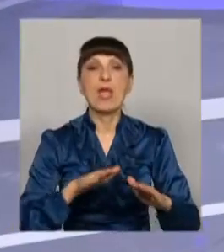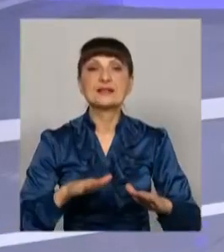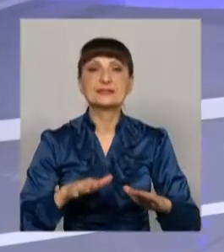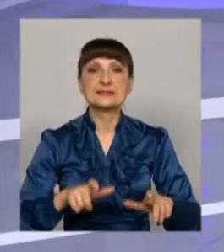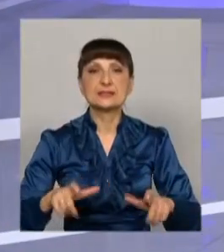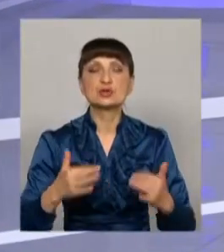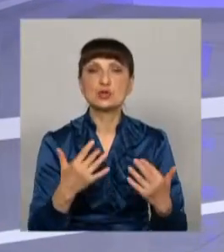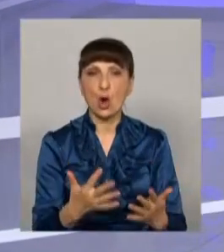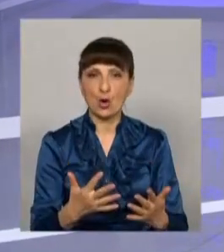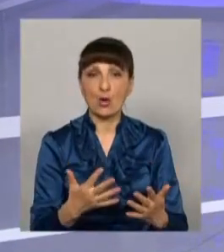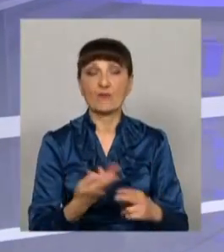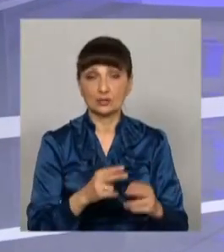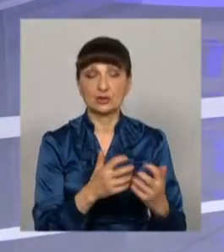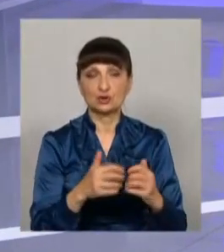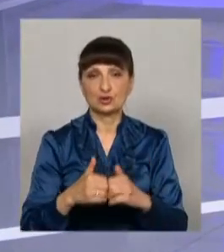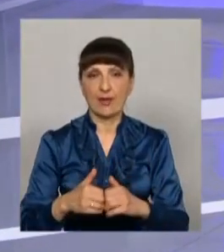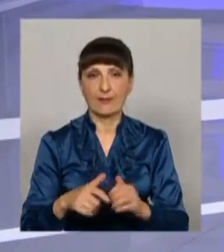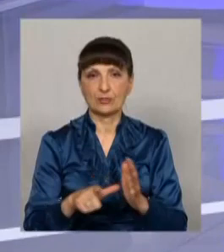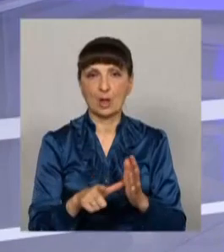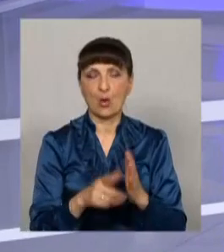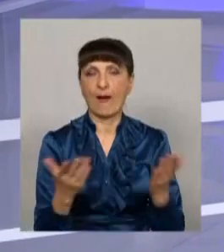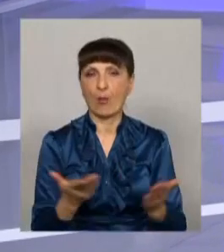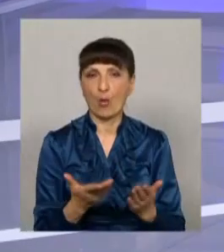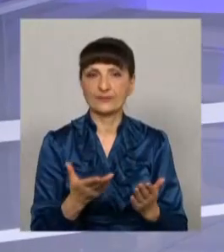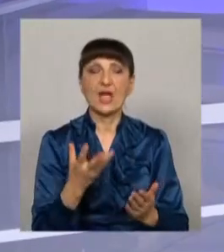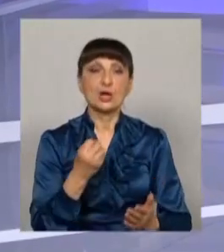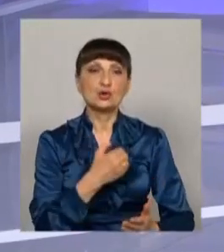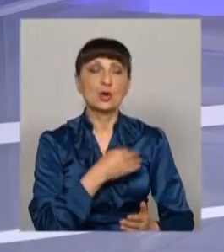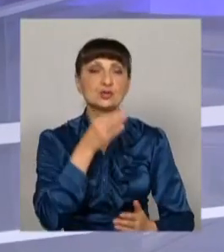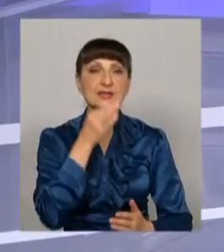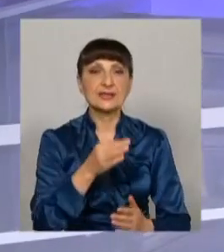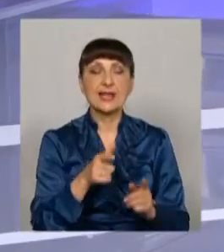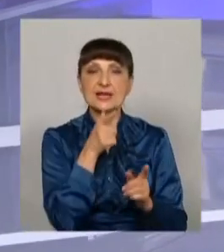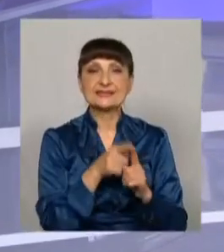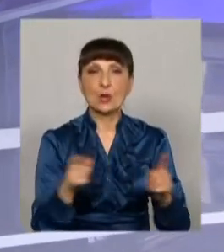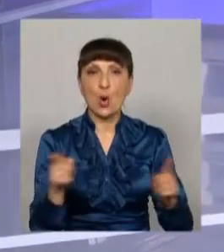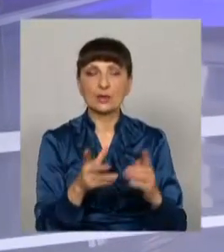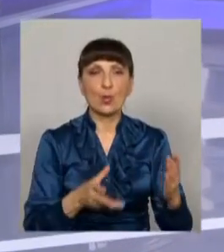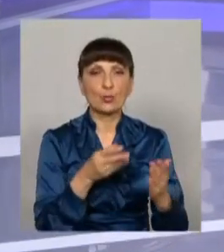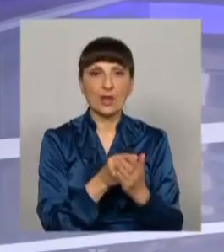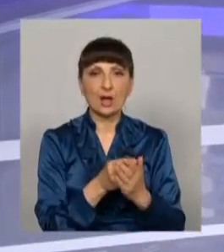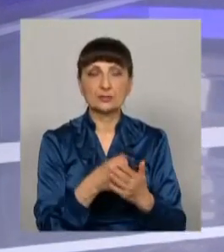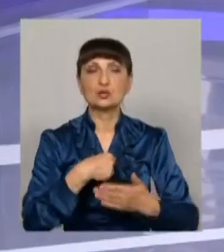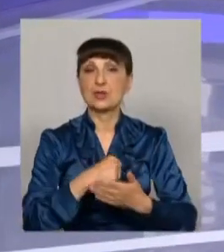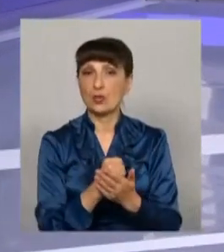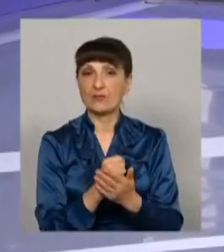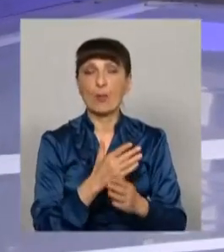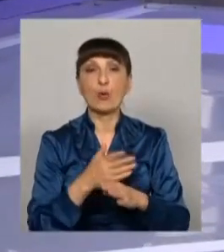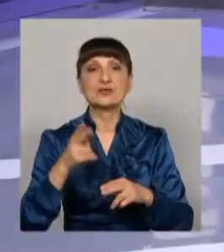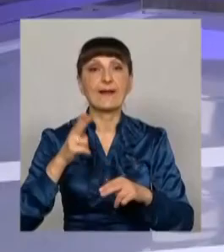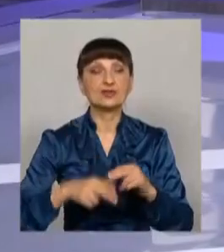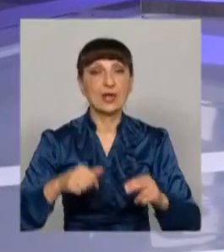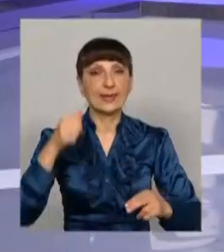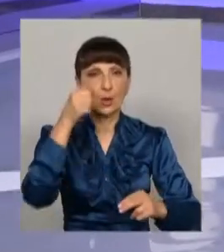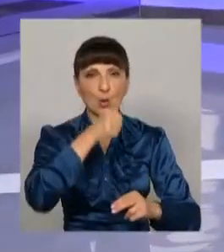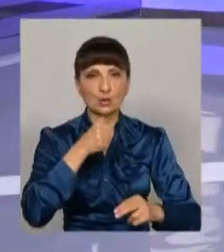по этим параметрам. И хотел бы остановиться еще, наверное, в сроках. Сроки уплаты установлены после окончания года,